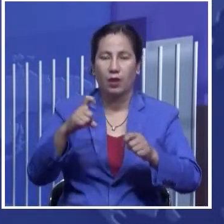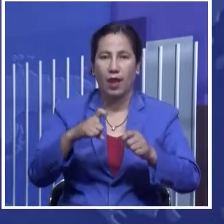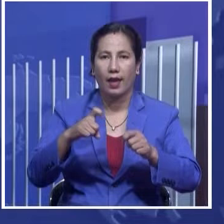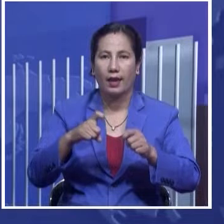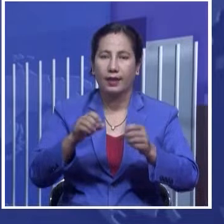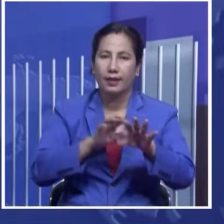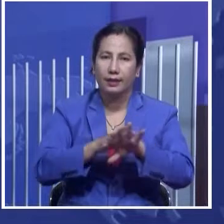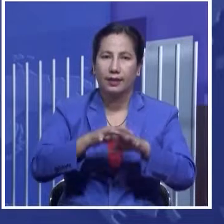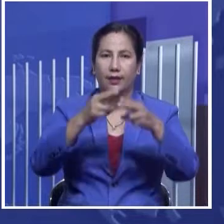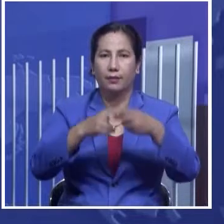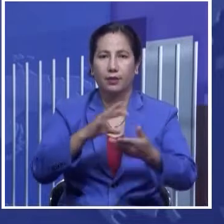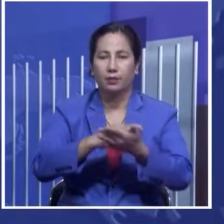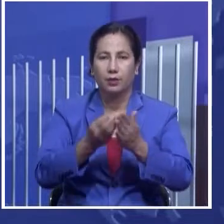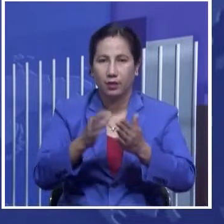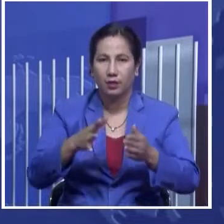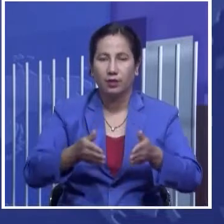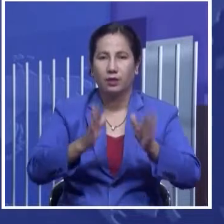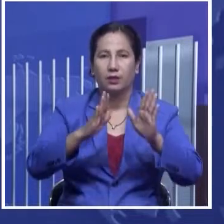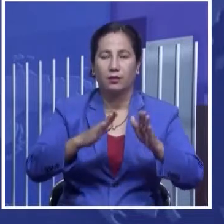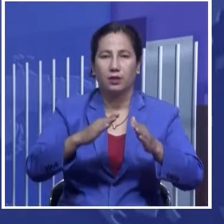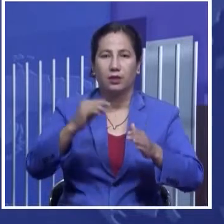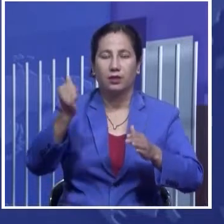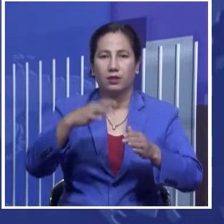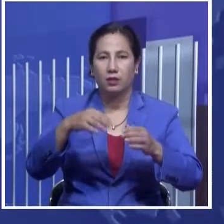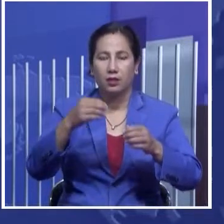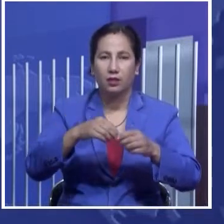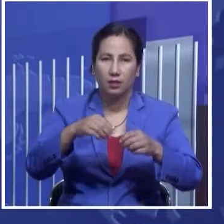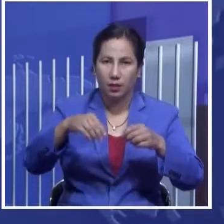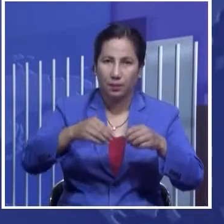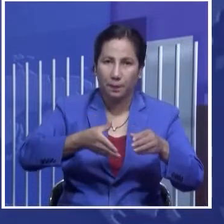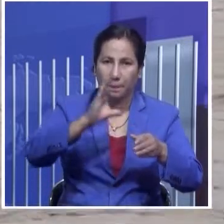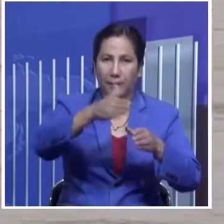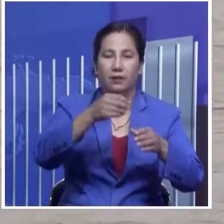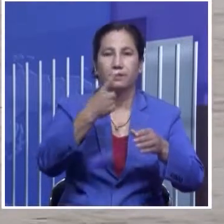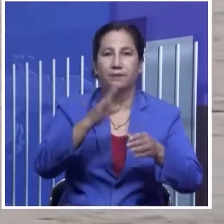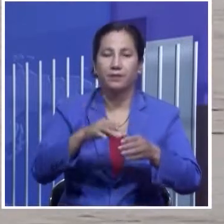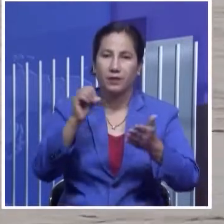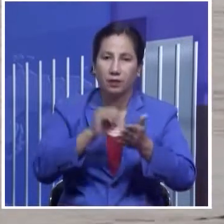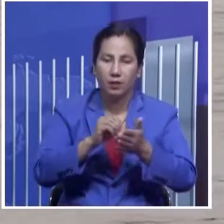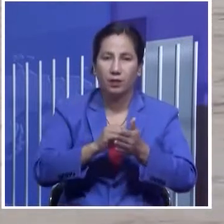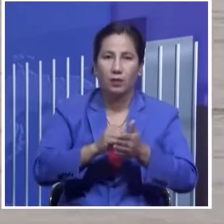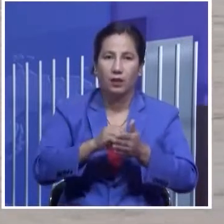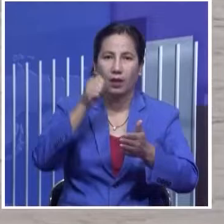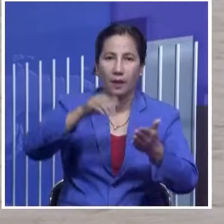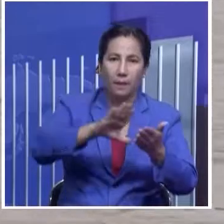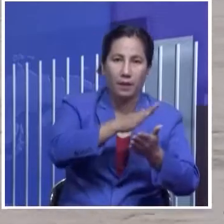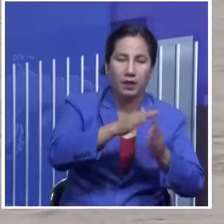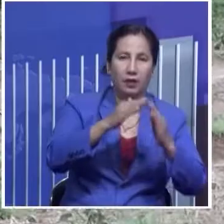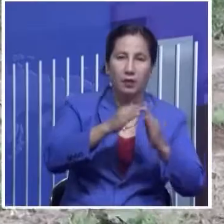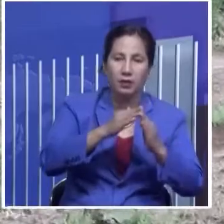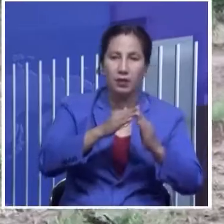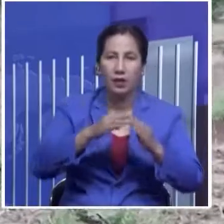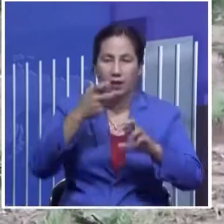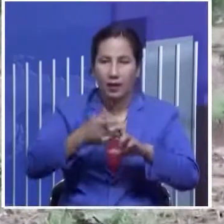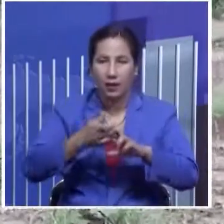पर्याप्त बजेट विनियोजन नहुँदा नदीले वर्षेनी तटीय क्षेत्र कटानमा पर्ने गरेको छ। पटक पटकको बाढीले बस्ती तहस नहस